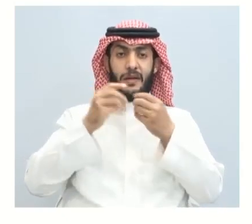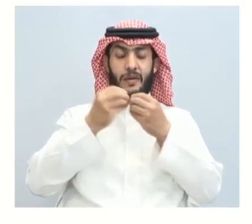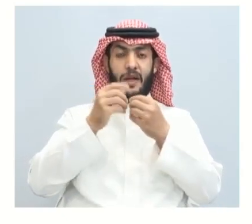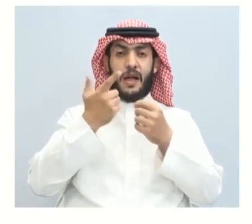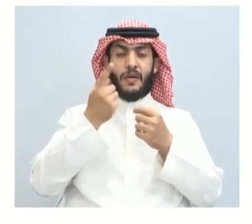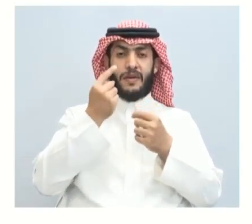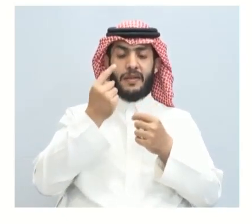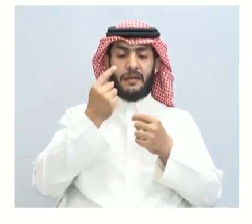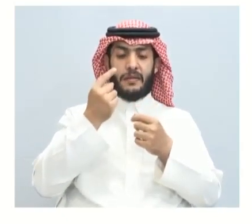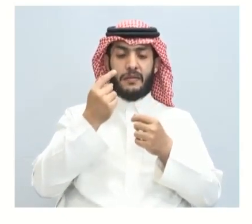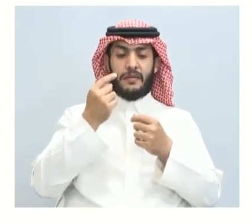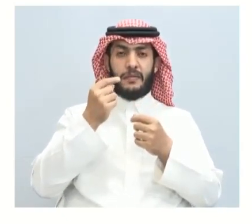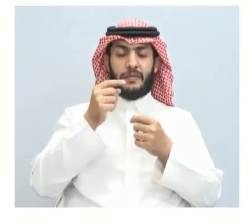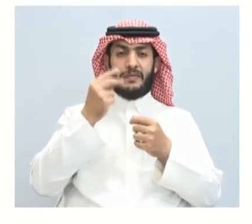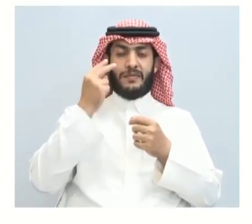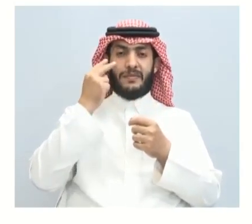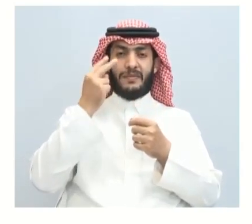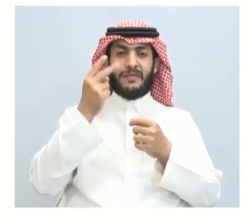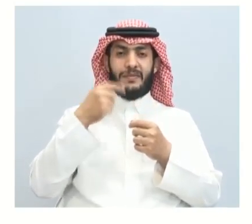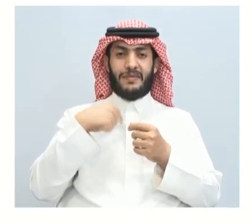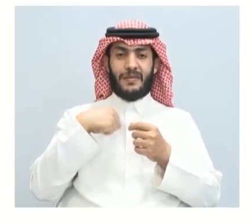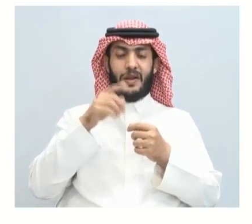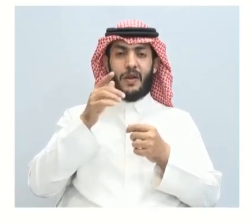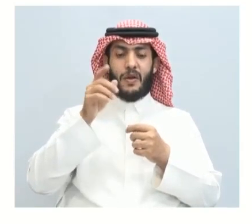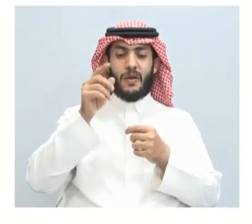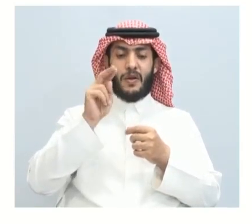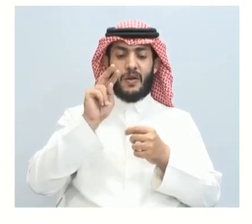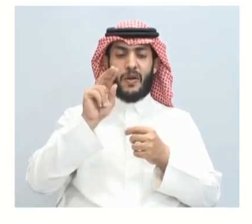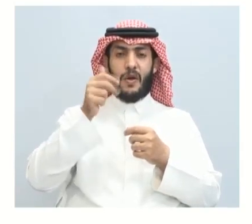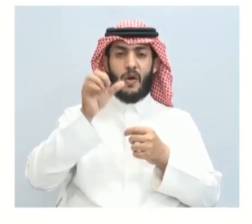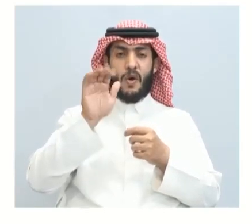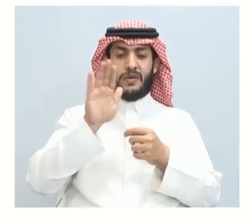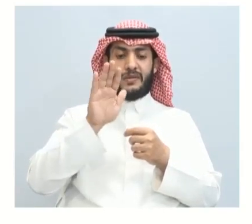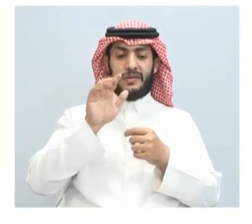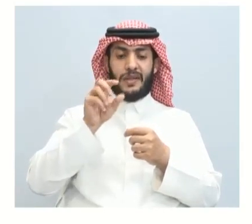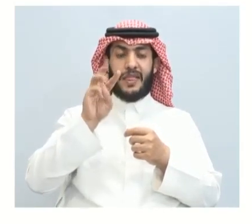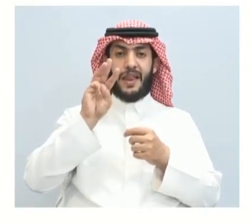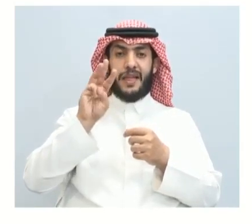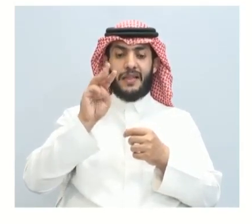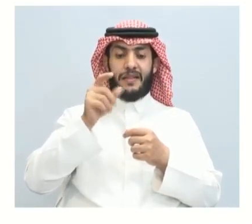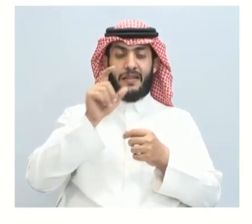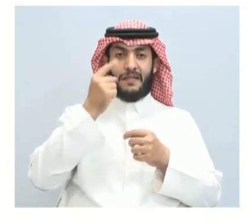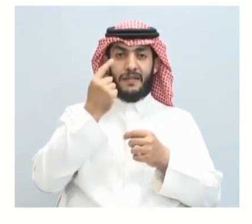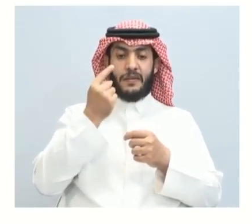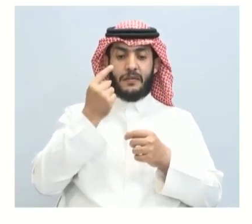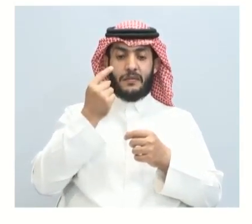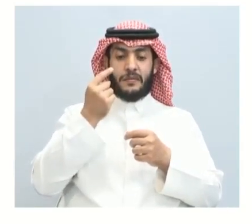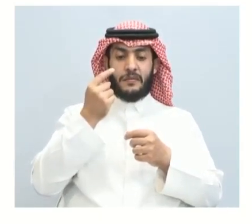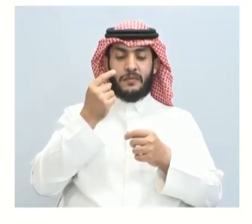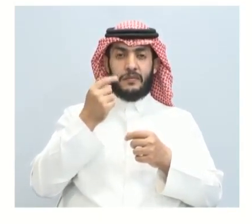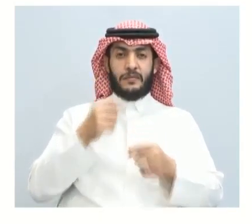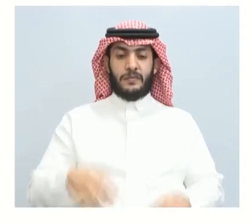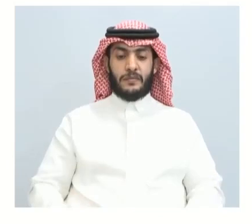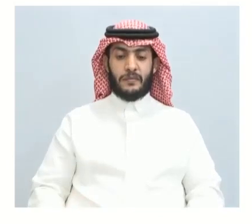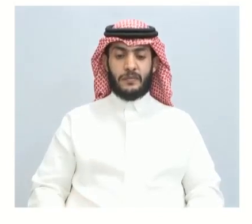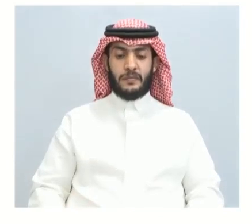فالدائرة انت بمجرد ملاحظتك للاسس الموجوده اذا كانت الاسس فرديه يعني هنا الاس ما